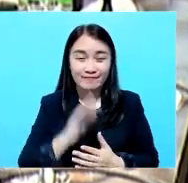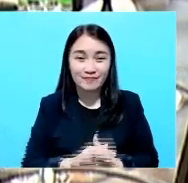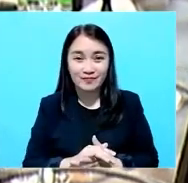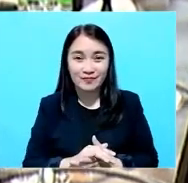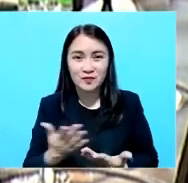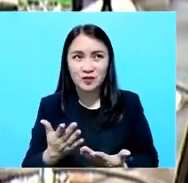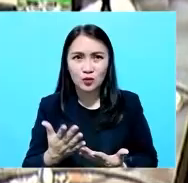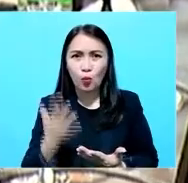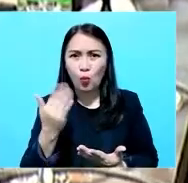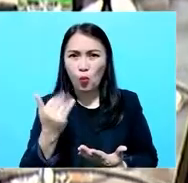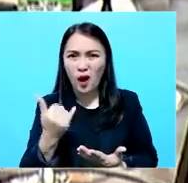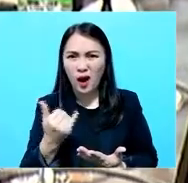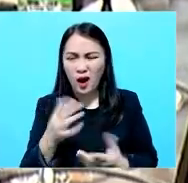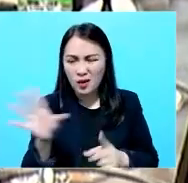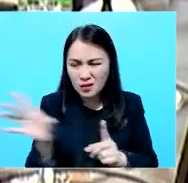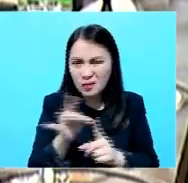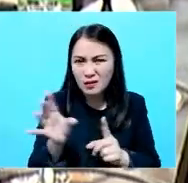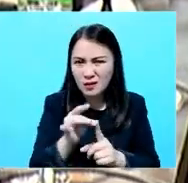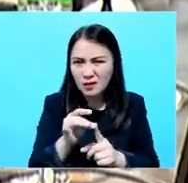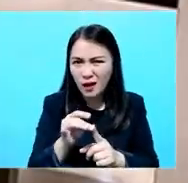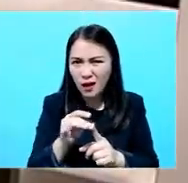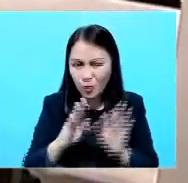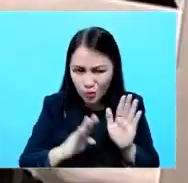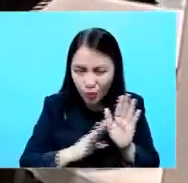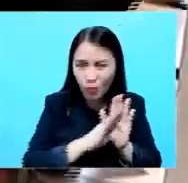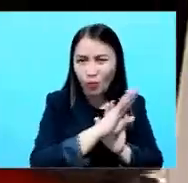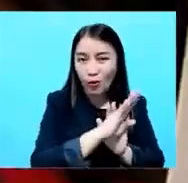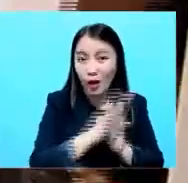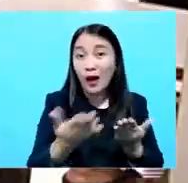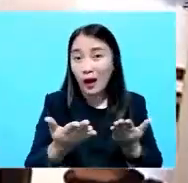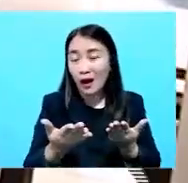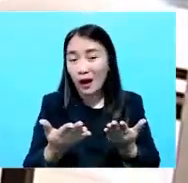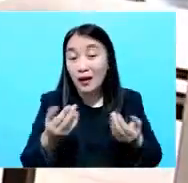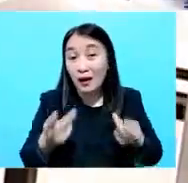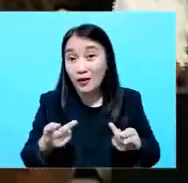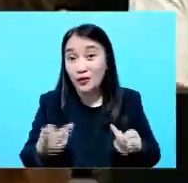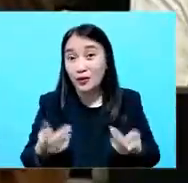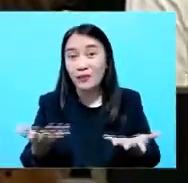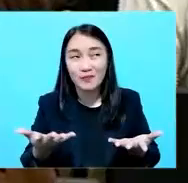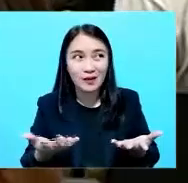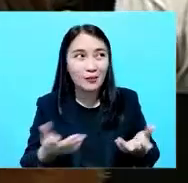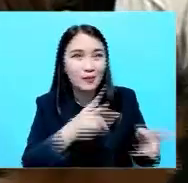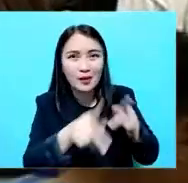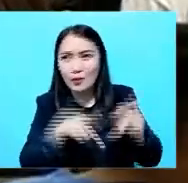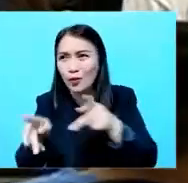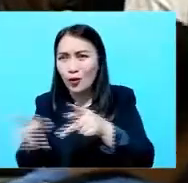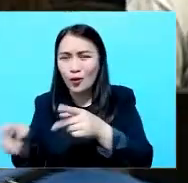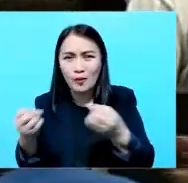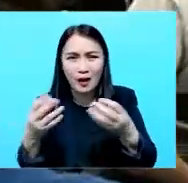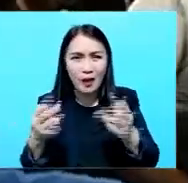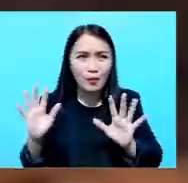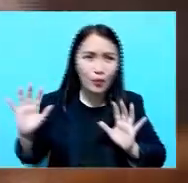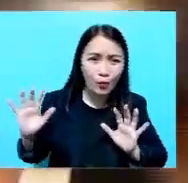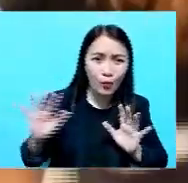pong presence ng mga variants. Pangalawa po, yung mobility ng population natin ngayon. And the third would be the vulnerability